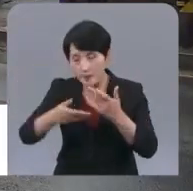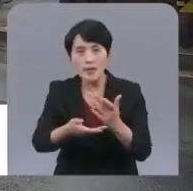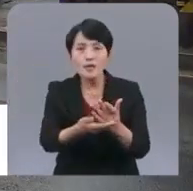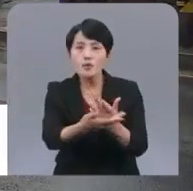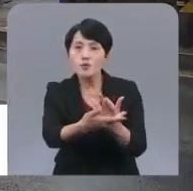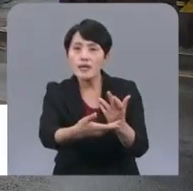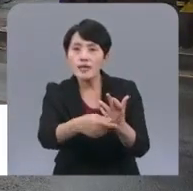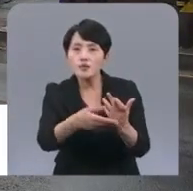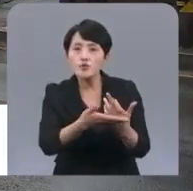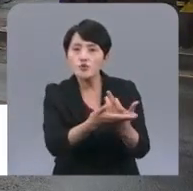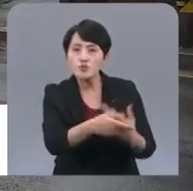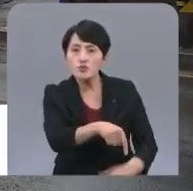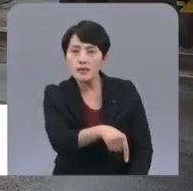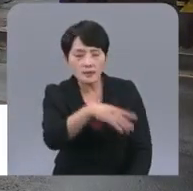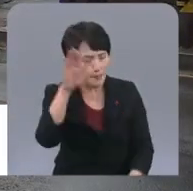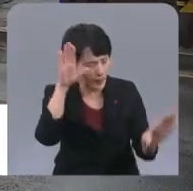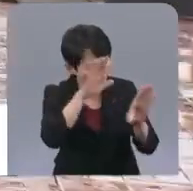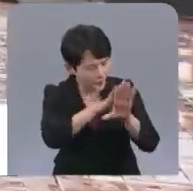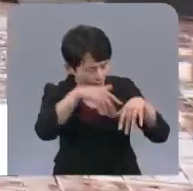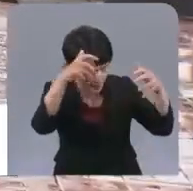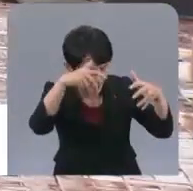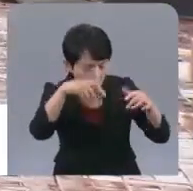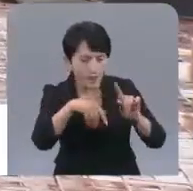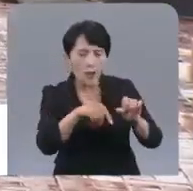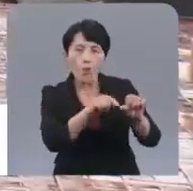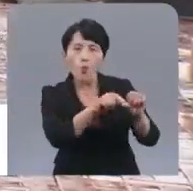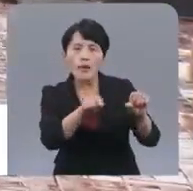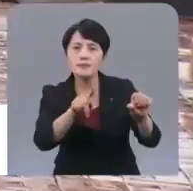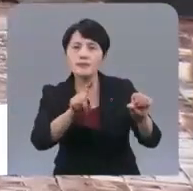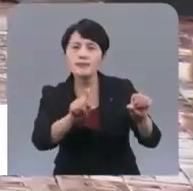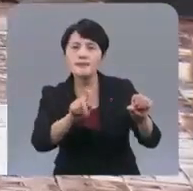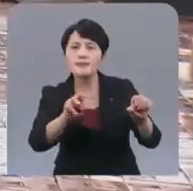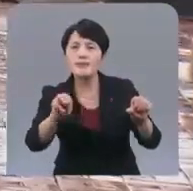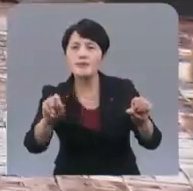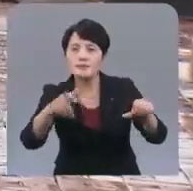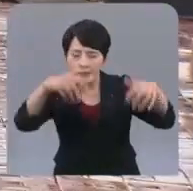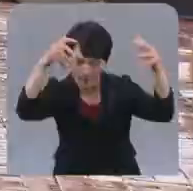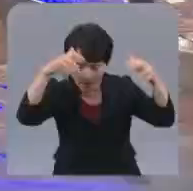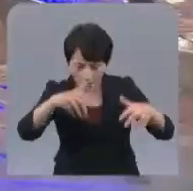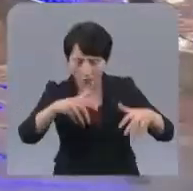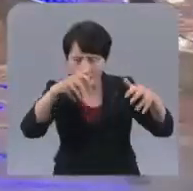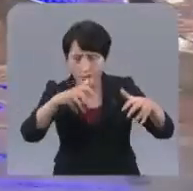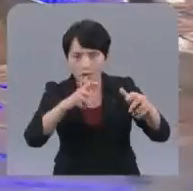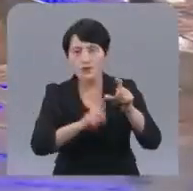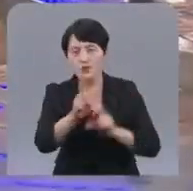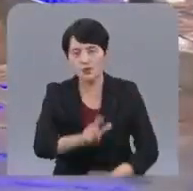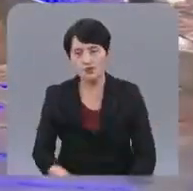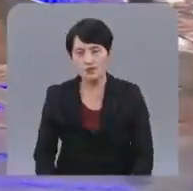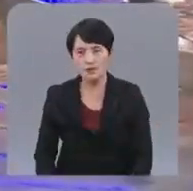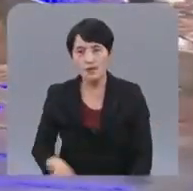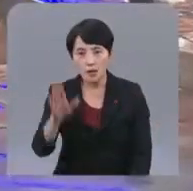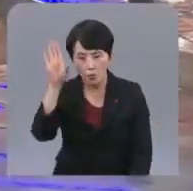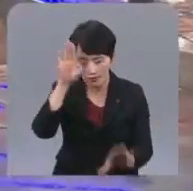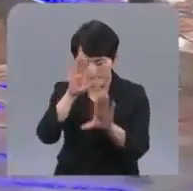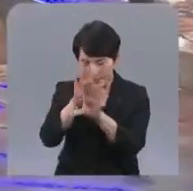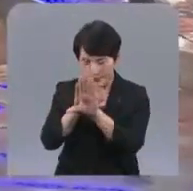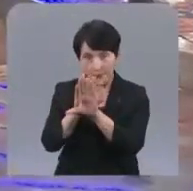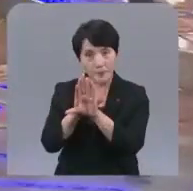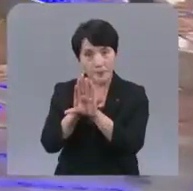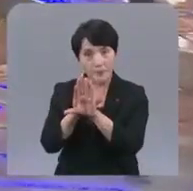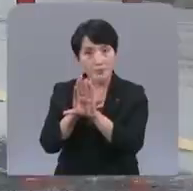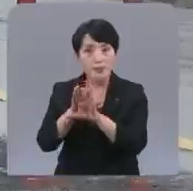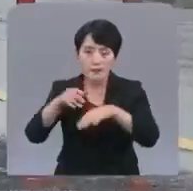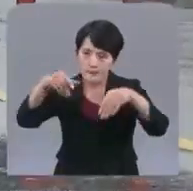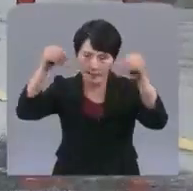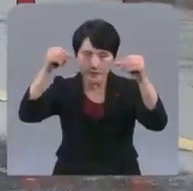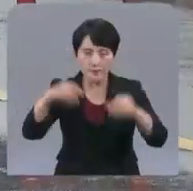量最多为234毫米，江陵地区为168毫米，树草为 92.2 毫米。截